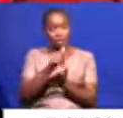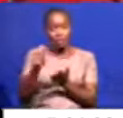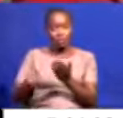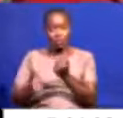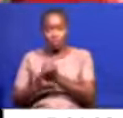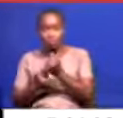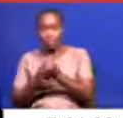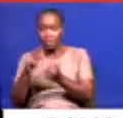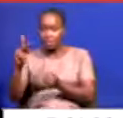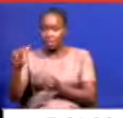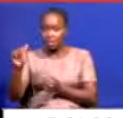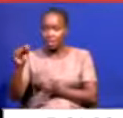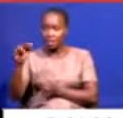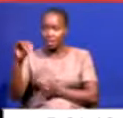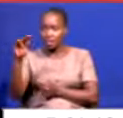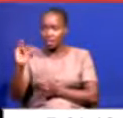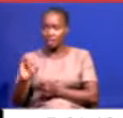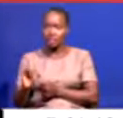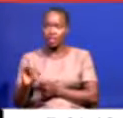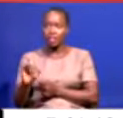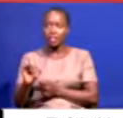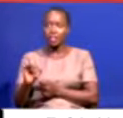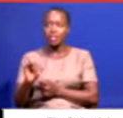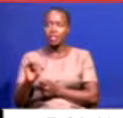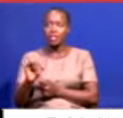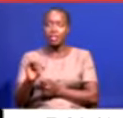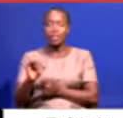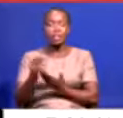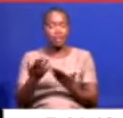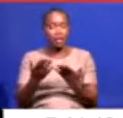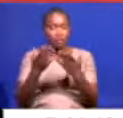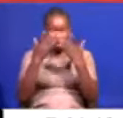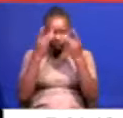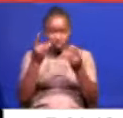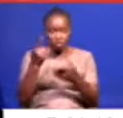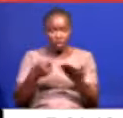wa Kaninikega. The resolution was that